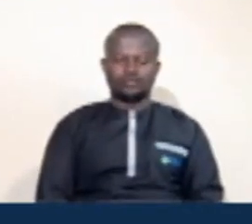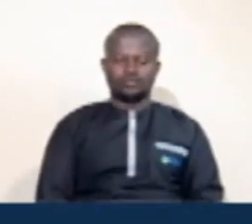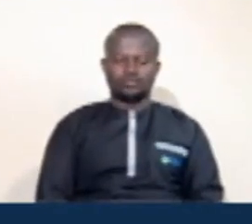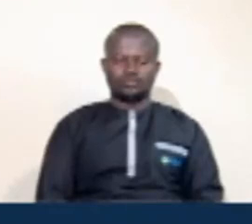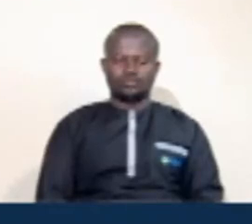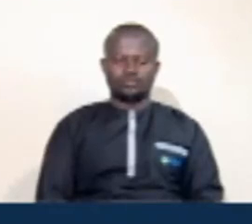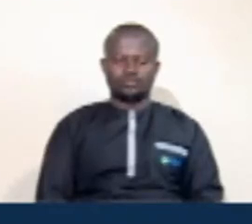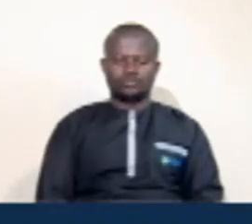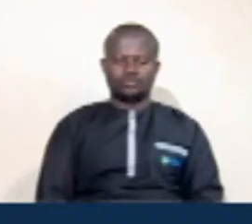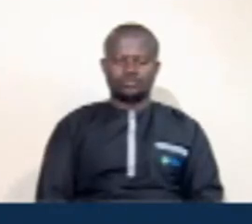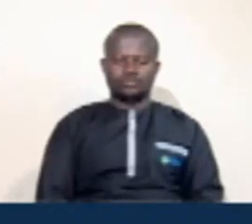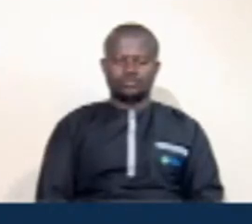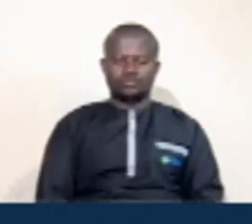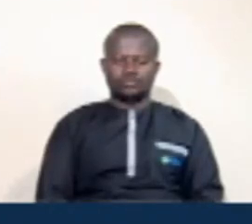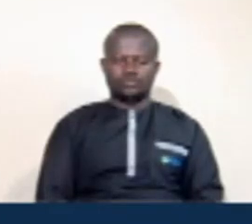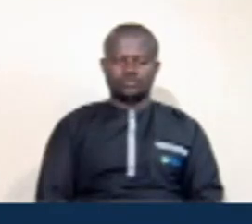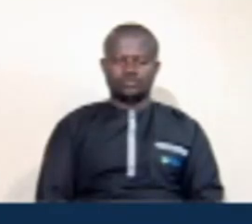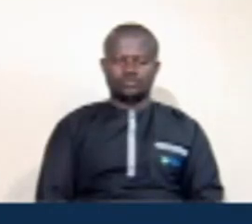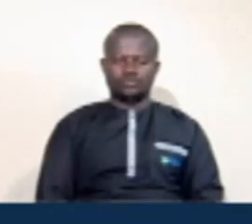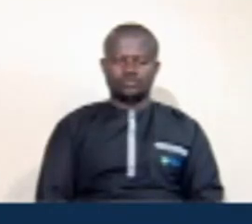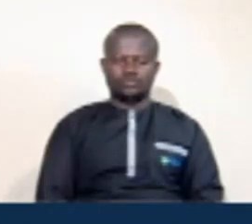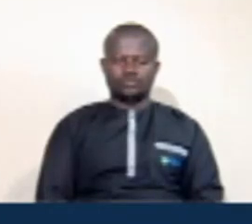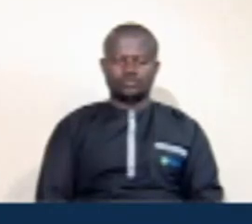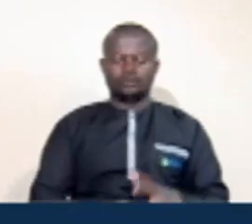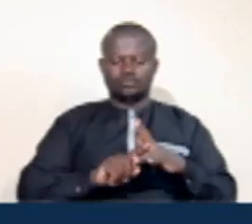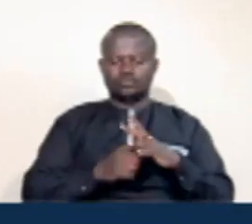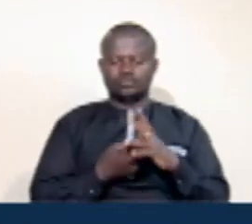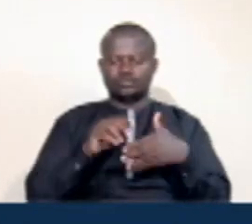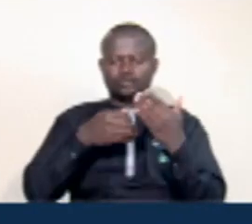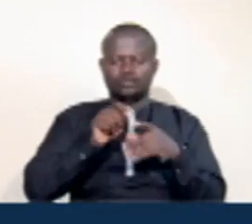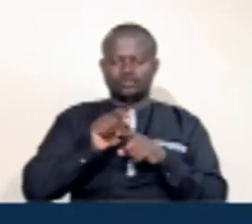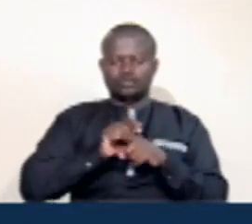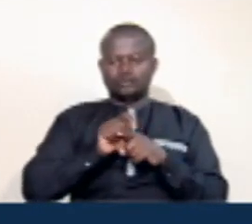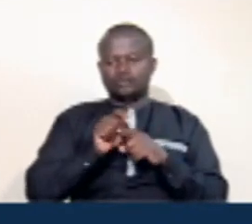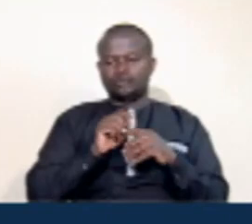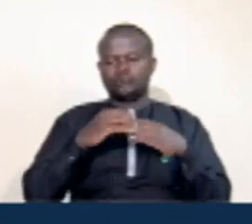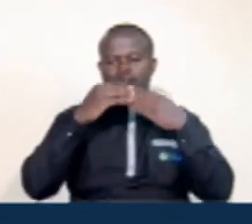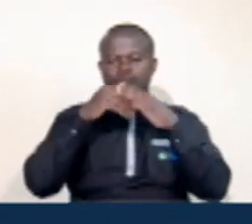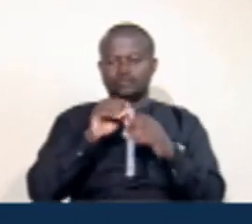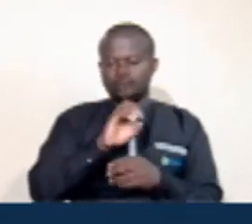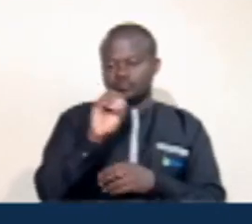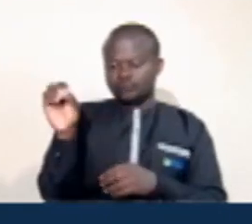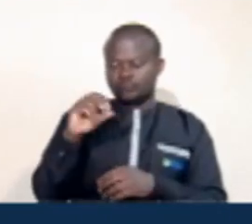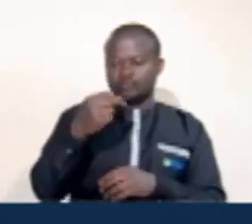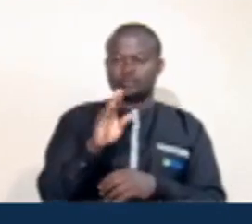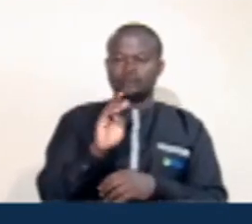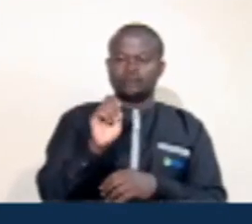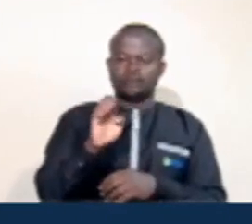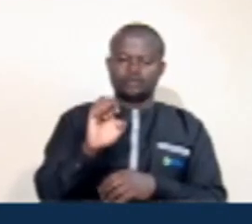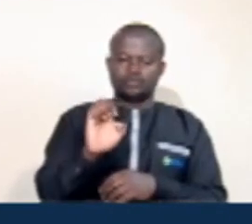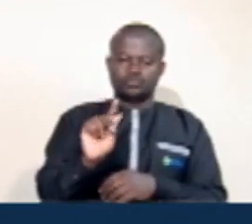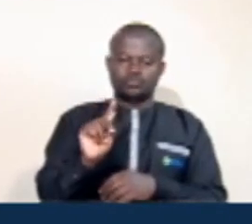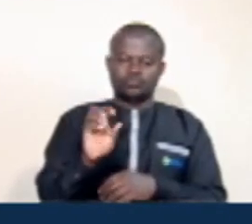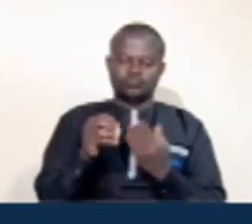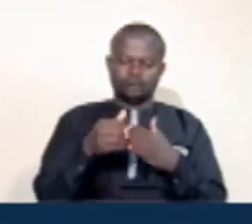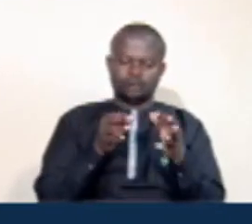is going to change dramatically. Atangiza aya mahugurwa guverineri w'intara y'Iburengerazuba Habitegeko François